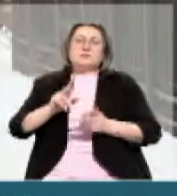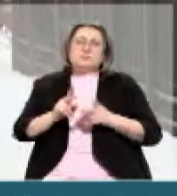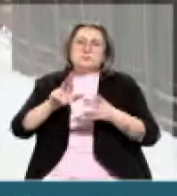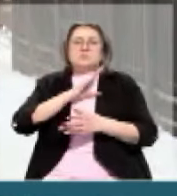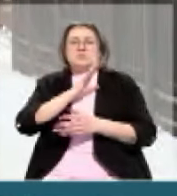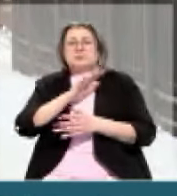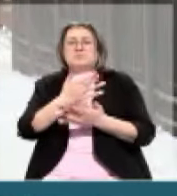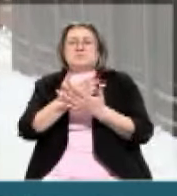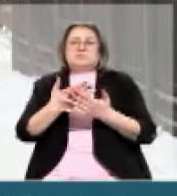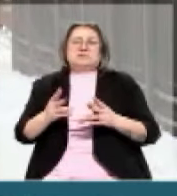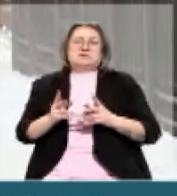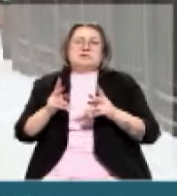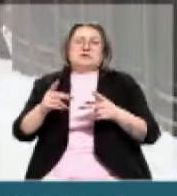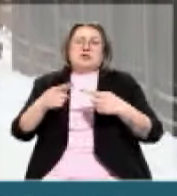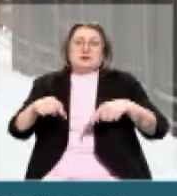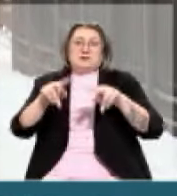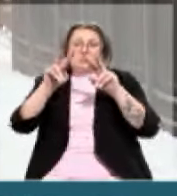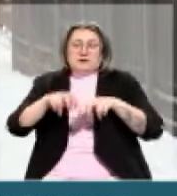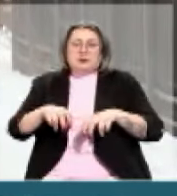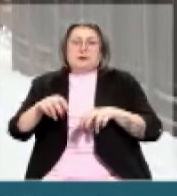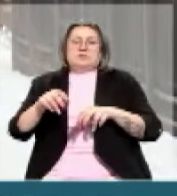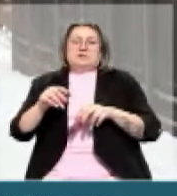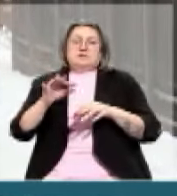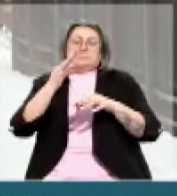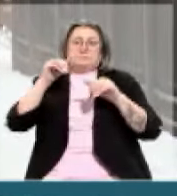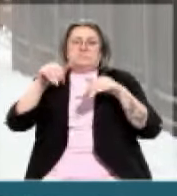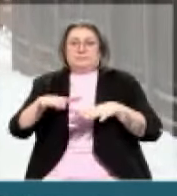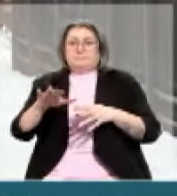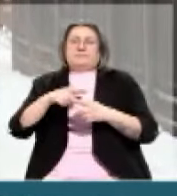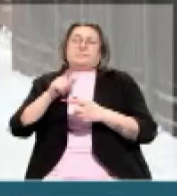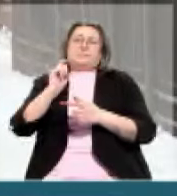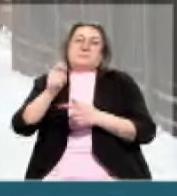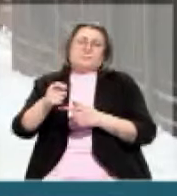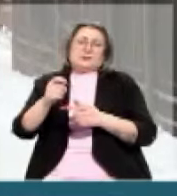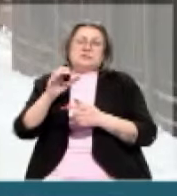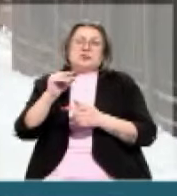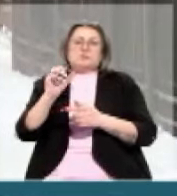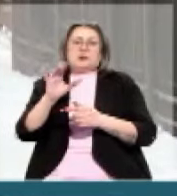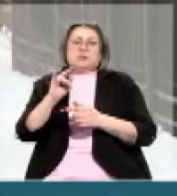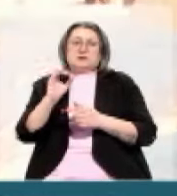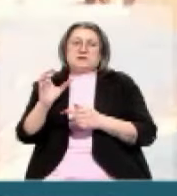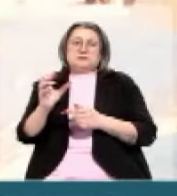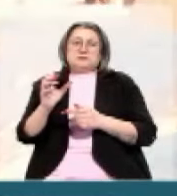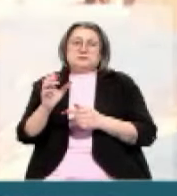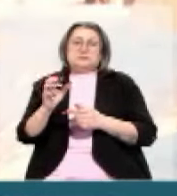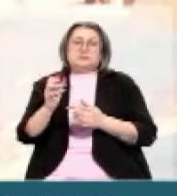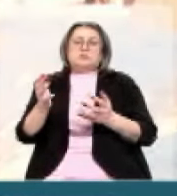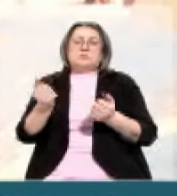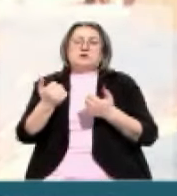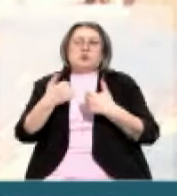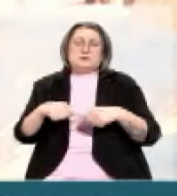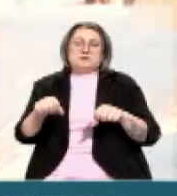беруден бас тарту туралы шешімді комиссия қабылдайды және хаттамамен рәсімдейді. Айта кетейік, 2023 жылғы